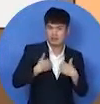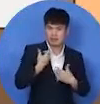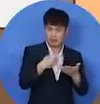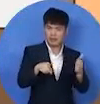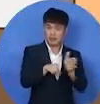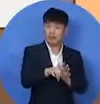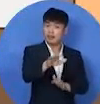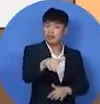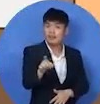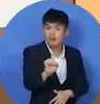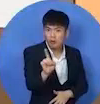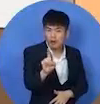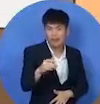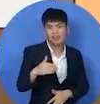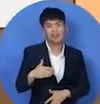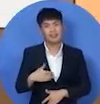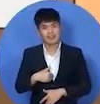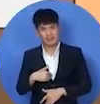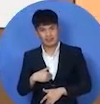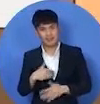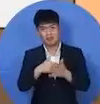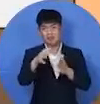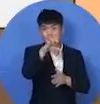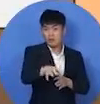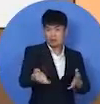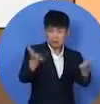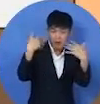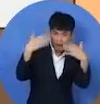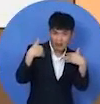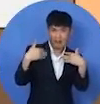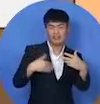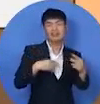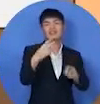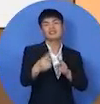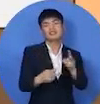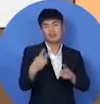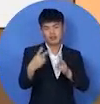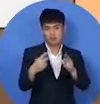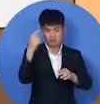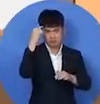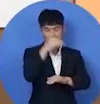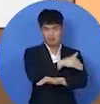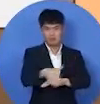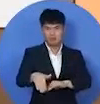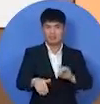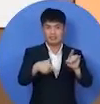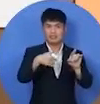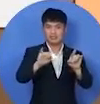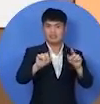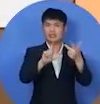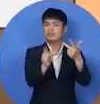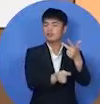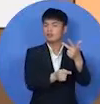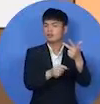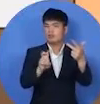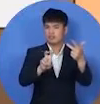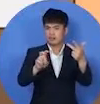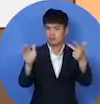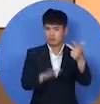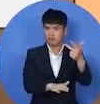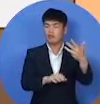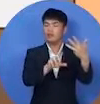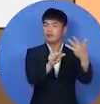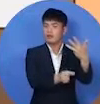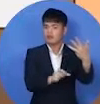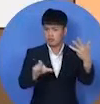미술관에서 놀자라는 꿈다락 토요문화학교 예술감상교육 운영사업을 실시합니다. 1기는 7월 22일부터 8월